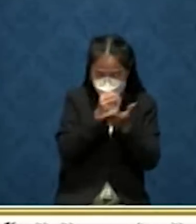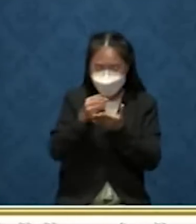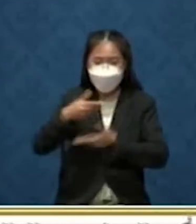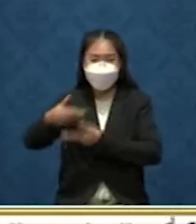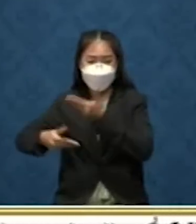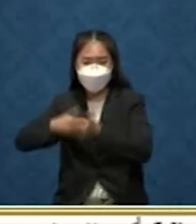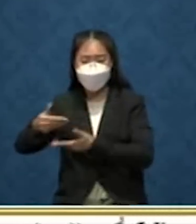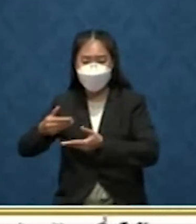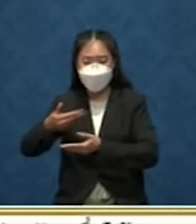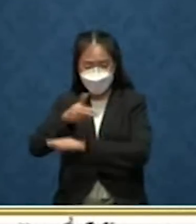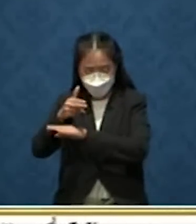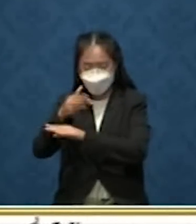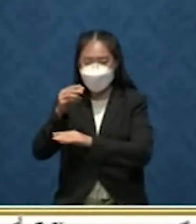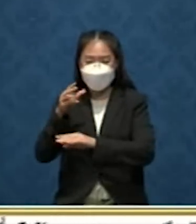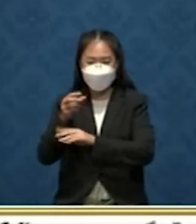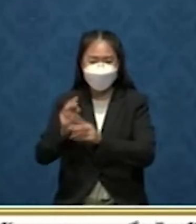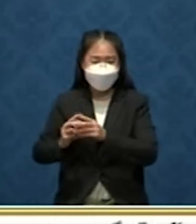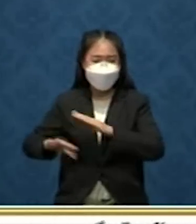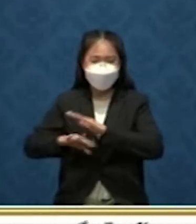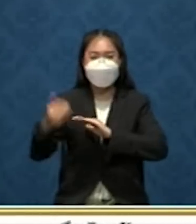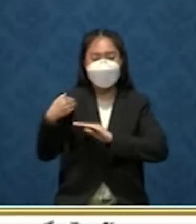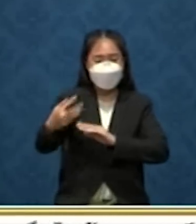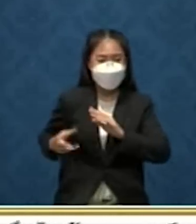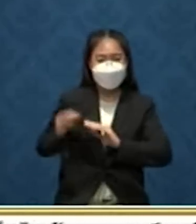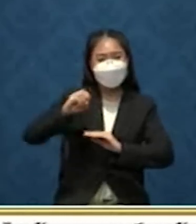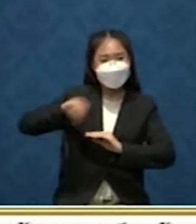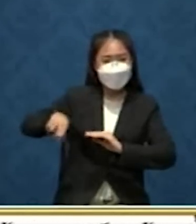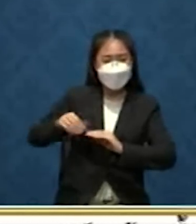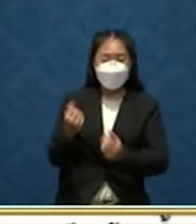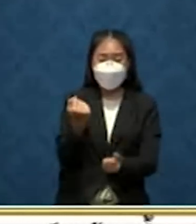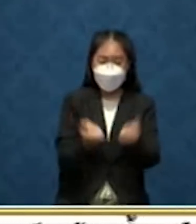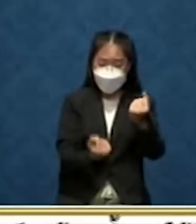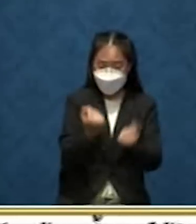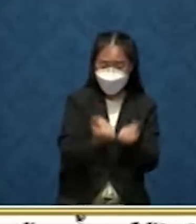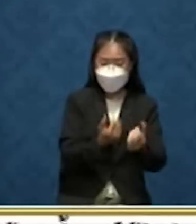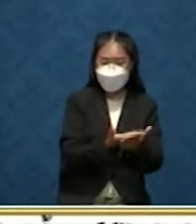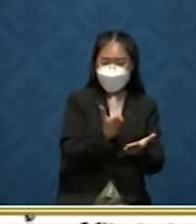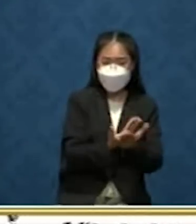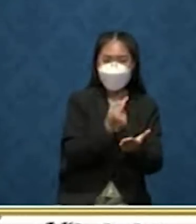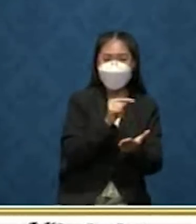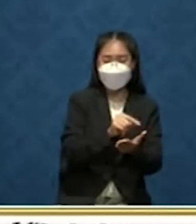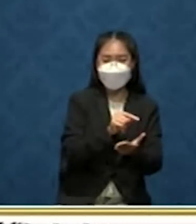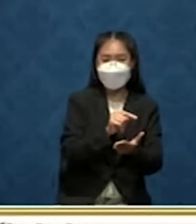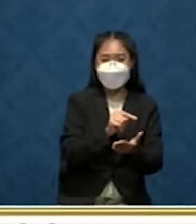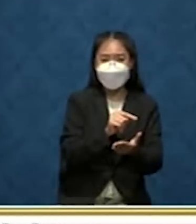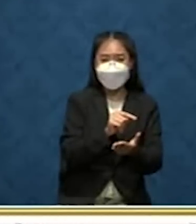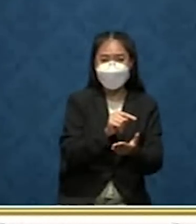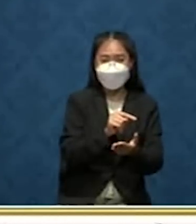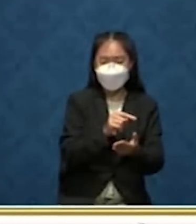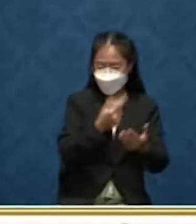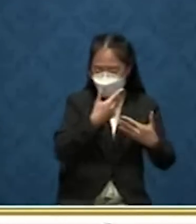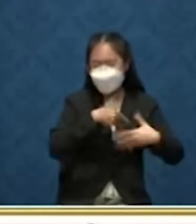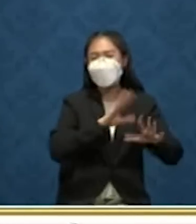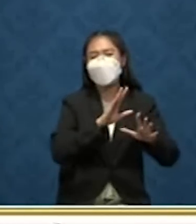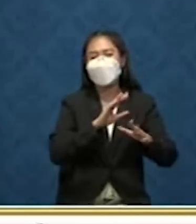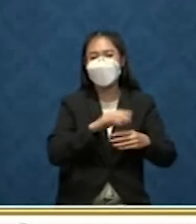ออกจากสำนวนรถหลูของกลางสีกันมีป่อเช่เป็นต้นก็ได้ลองหมาจากสอนอยานวาปล่อยหุด